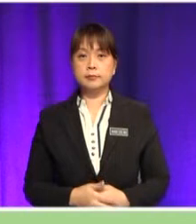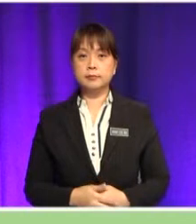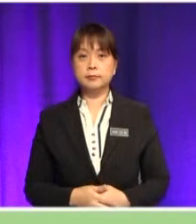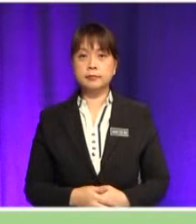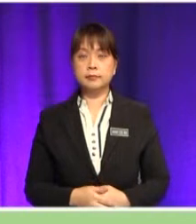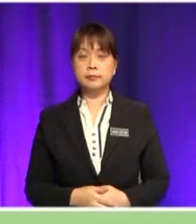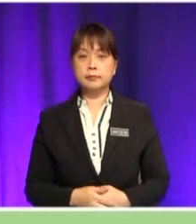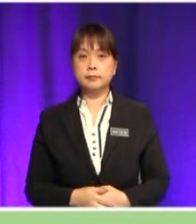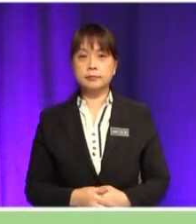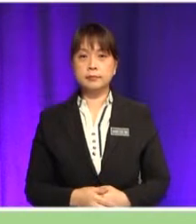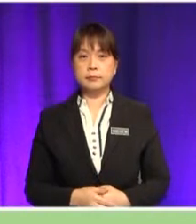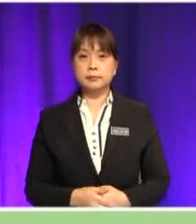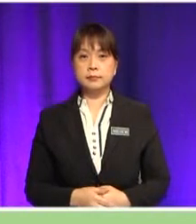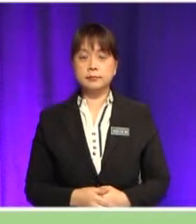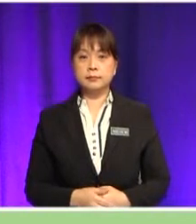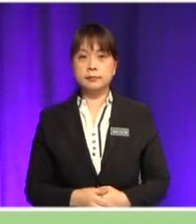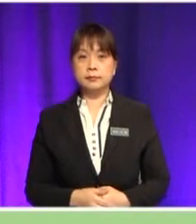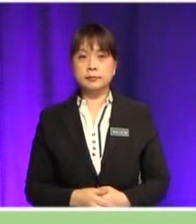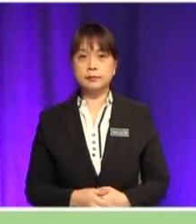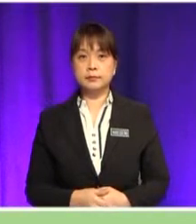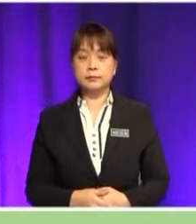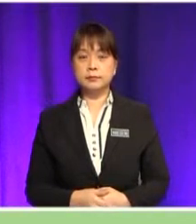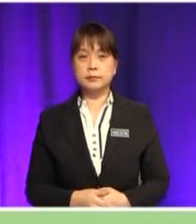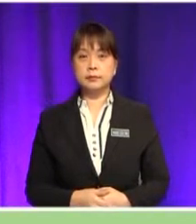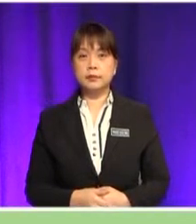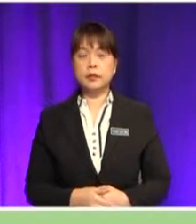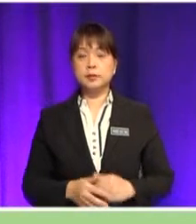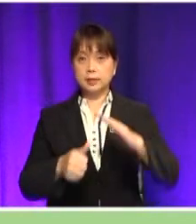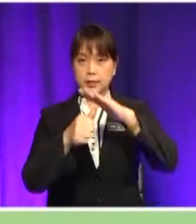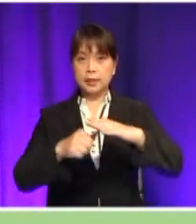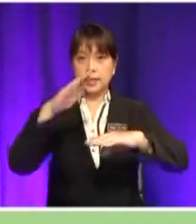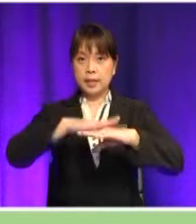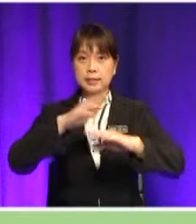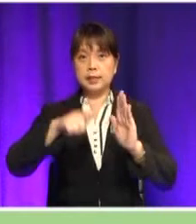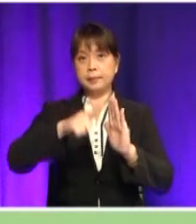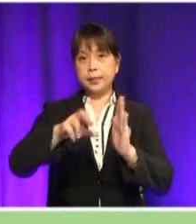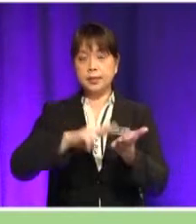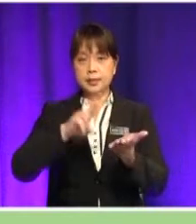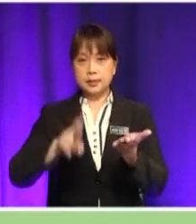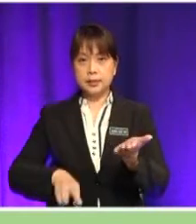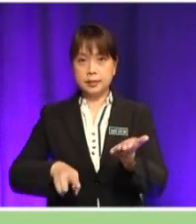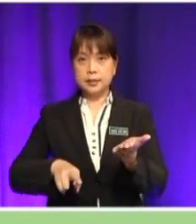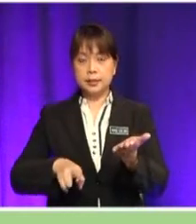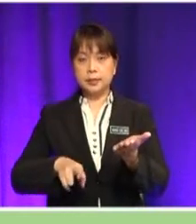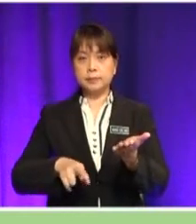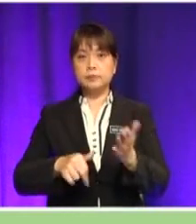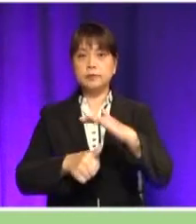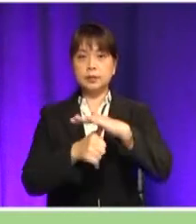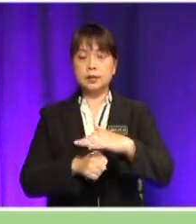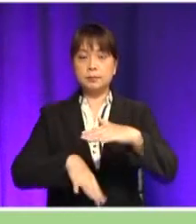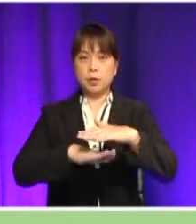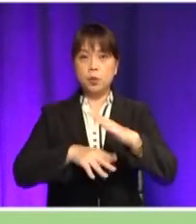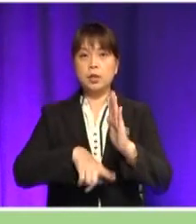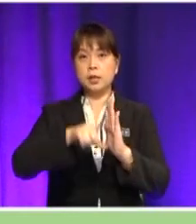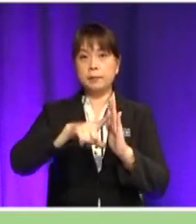hilang tekanan di atas lebih rendah bahwa lebih tinggi soal menghasilkan daya angkat dapat